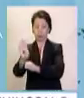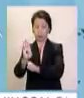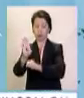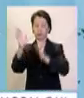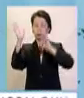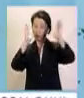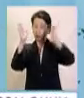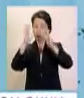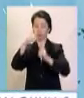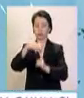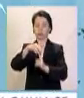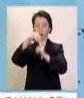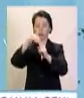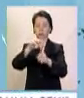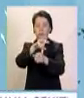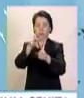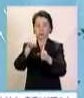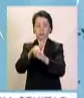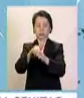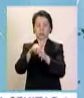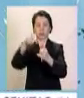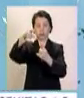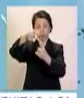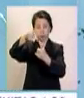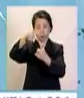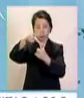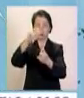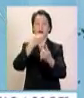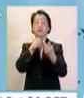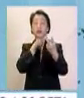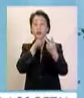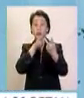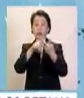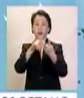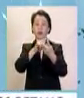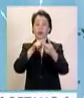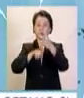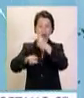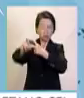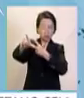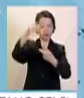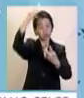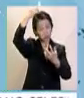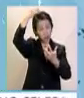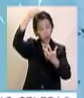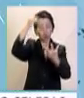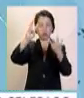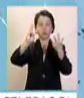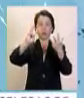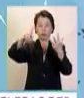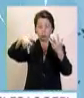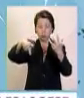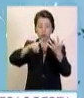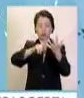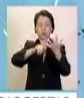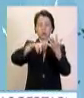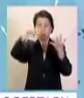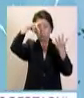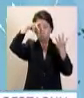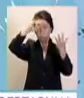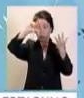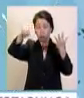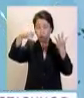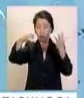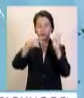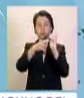Malaysia, terutamanya melibatkan negeri Pulau Pinang, negeri Perak, pedalaman negeri Selangor, wilayah Persekutuan Kuala Lumpur dan juga Putrajaya